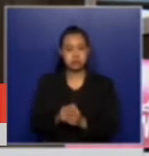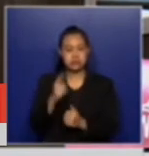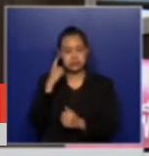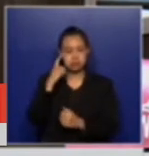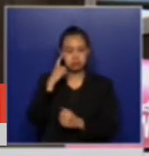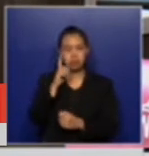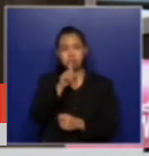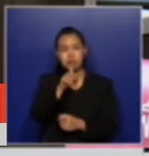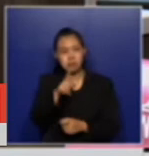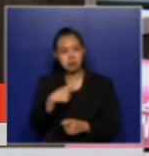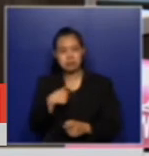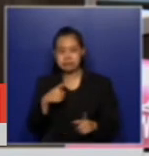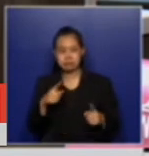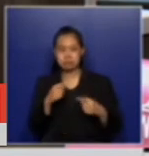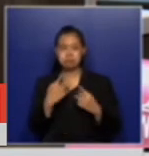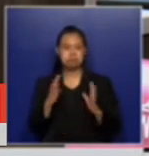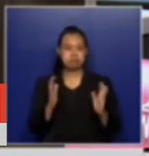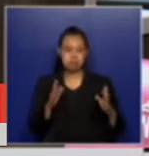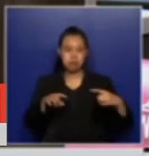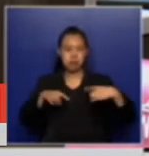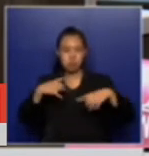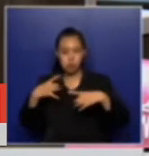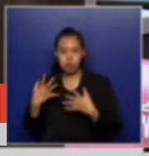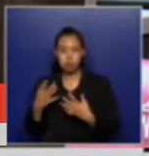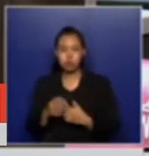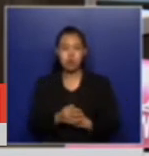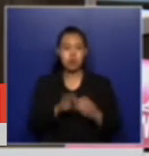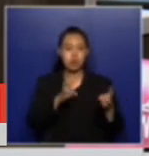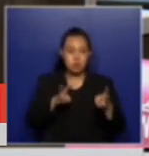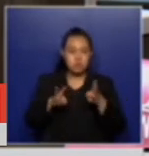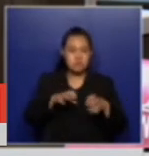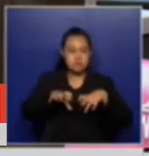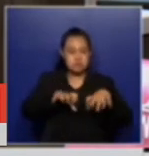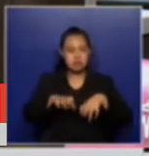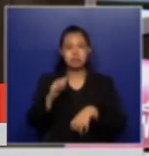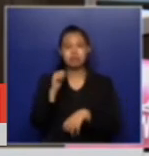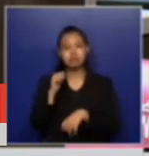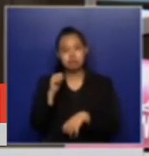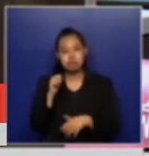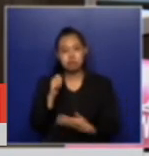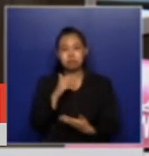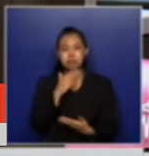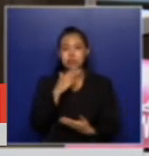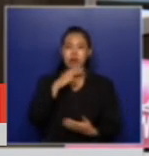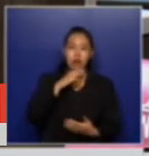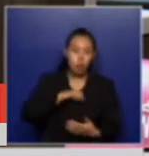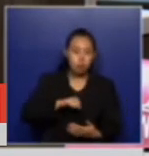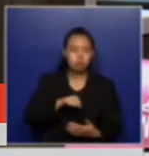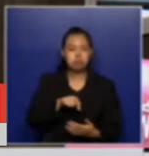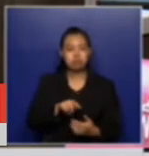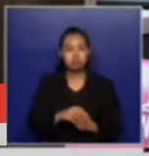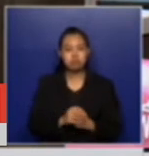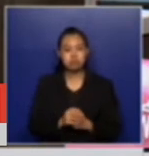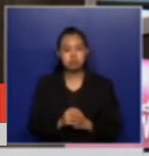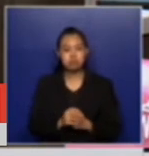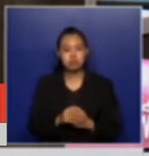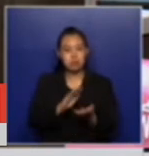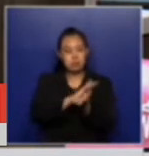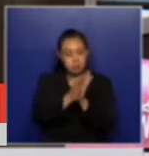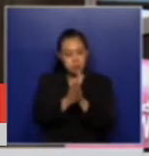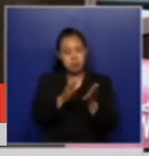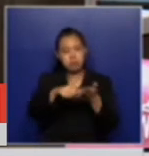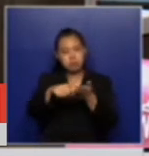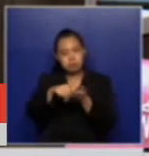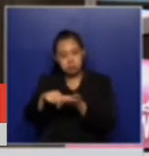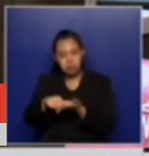ามได้เลยนะฮะยังคงใช้วิธีจัดงบประมาณแบบเดิมๆแบบเก่าๆไม่ได้มีการปรับให้เหมาะสม